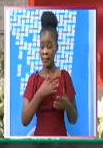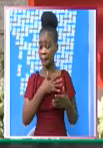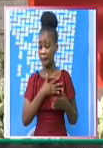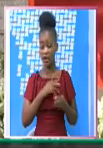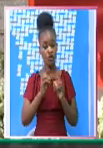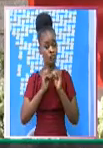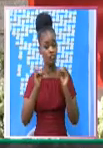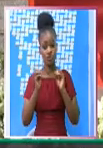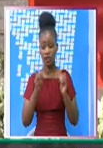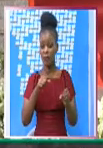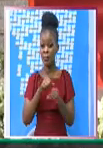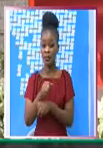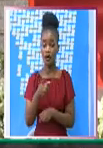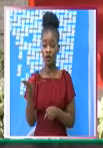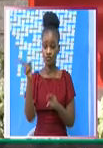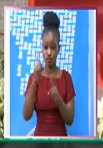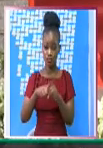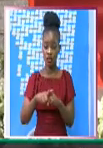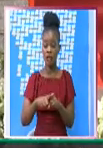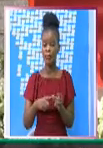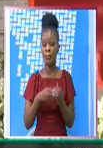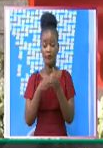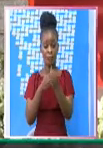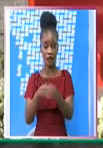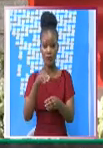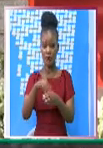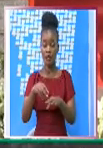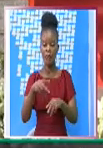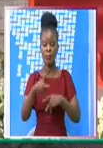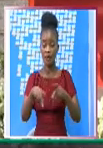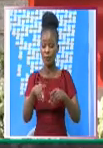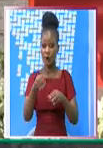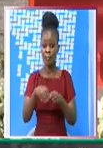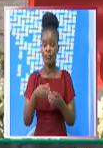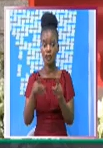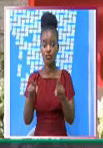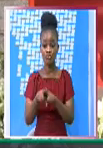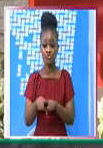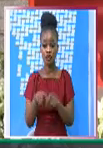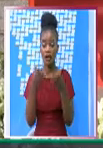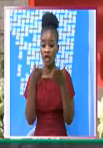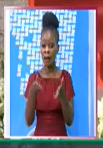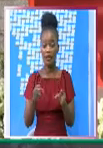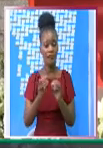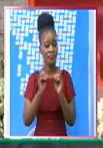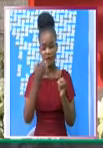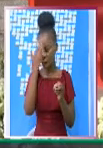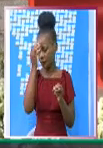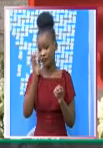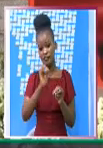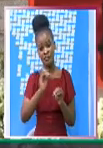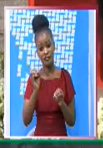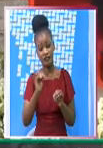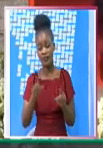tetulina kye twakolanga nga tetumutuukiridde nga executive wamu ne bammembazi baffe okuba nti tutambulira wamu. ekyo sikyewuunyiza